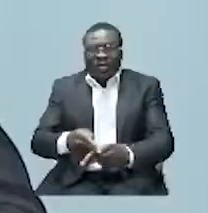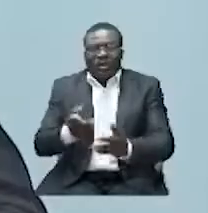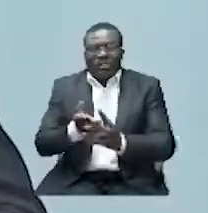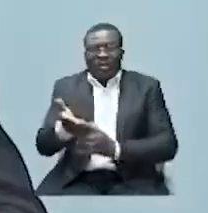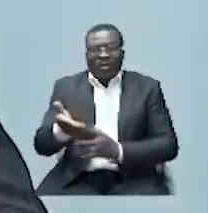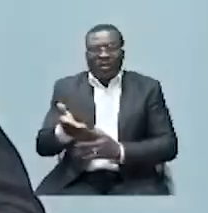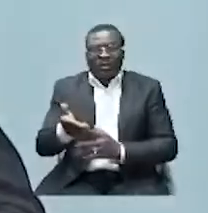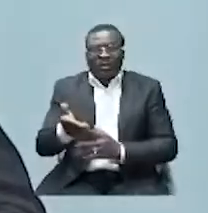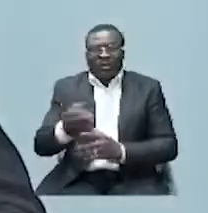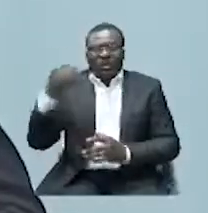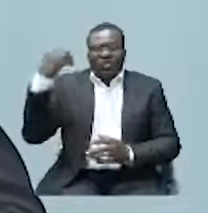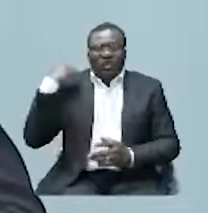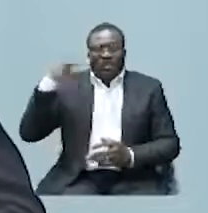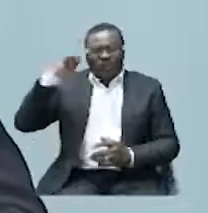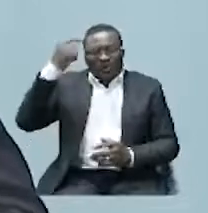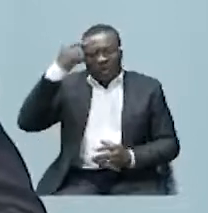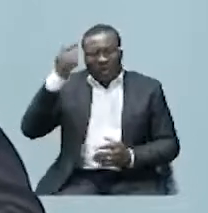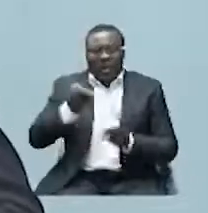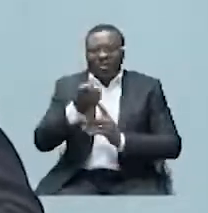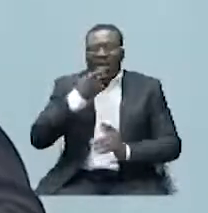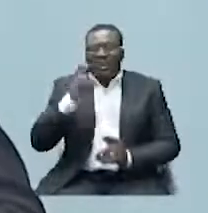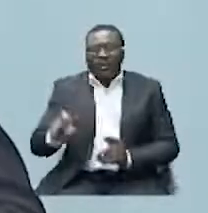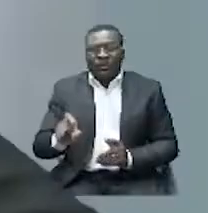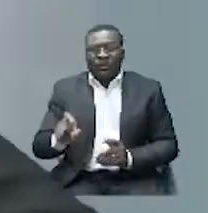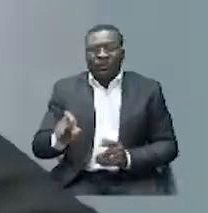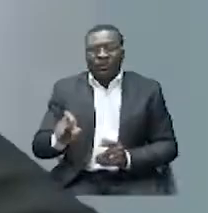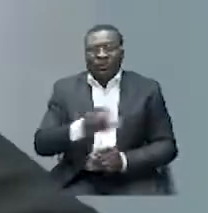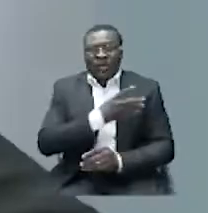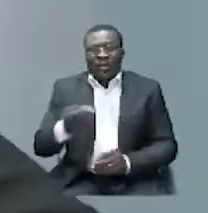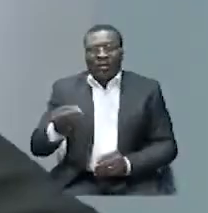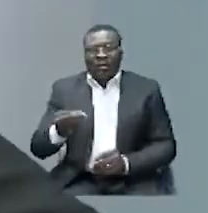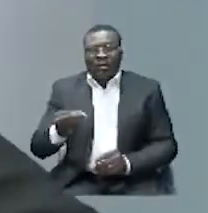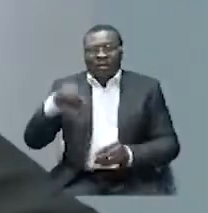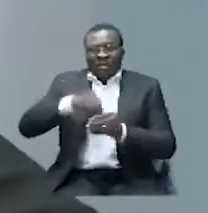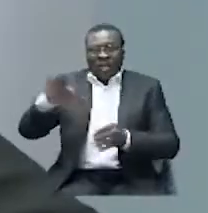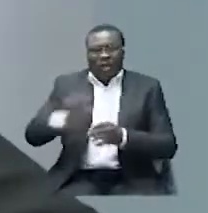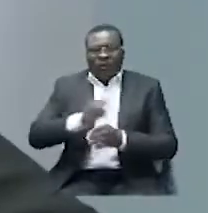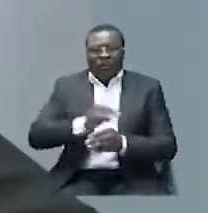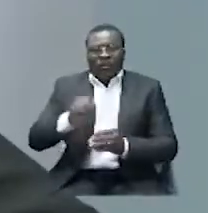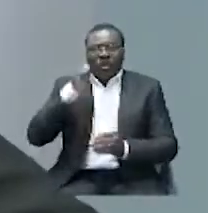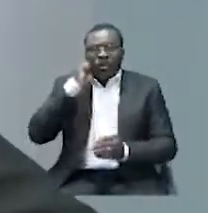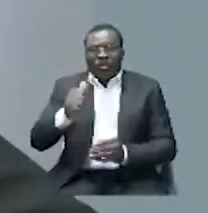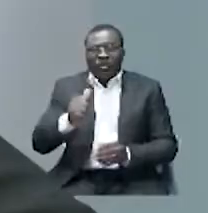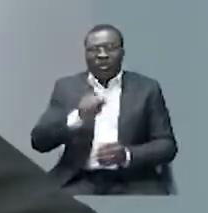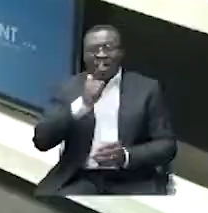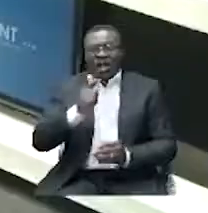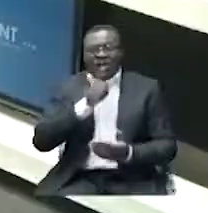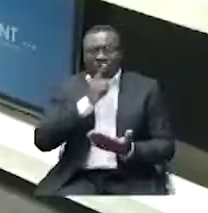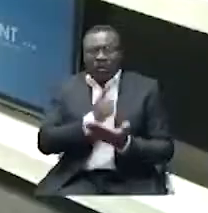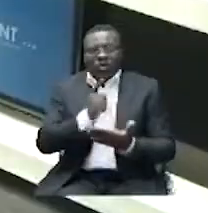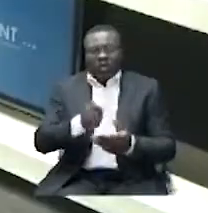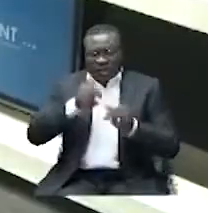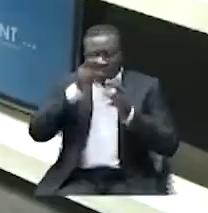par le chef de l'État, par l'exécutif, et dans le fonctionnement au quotidien, être contraint